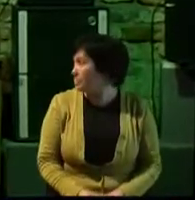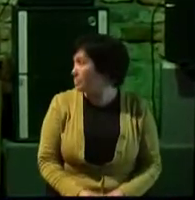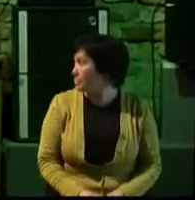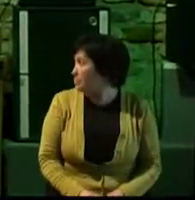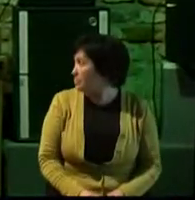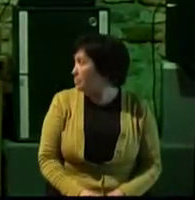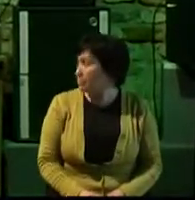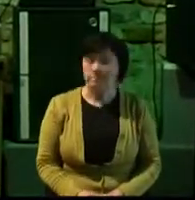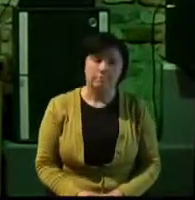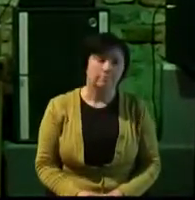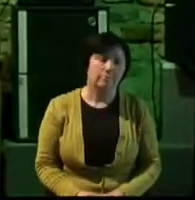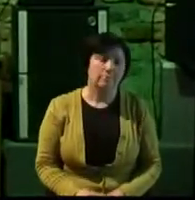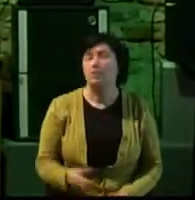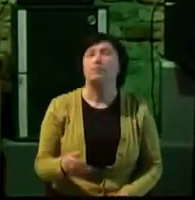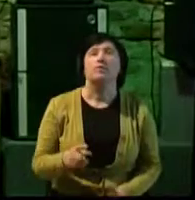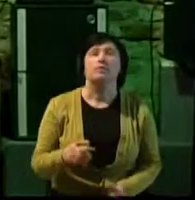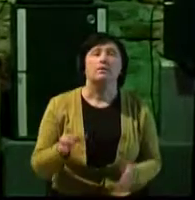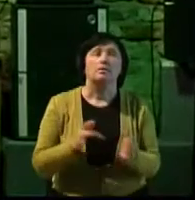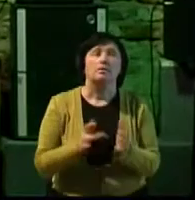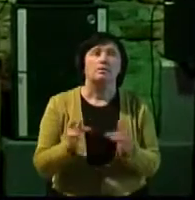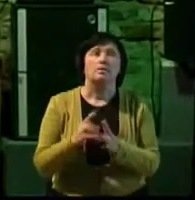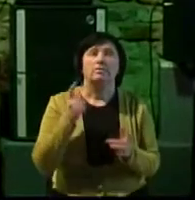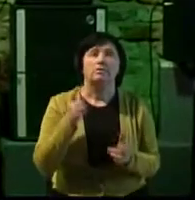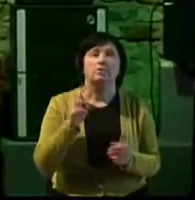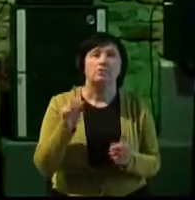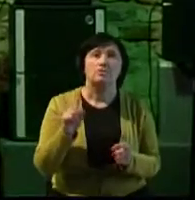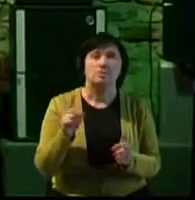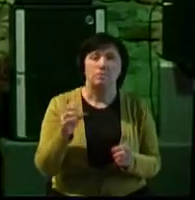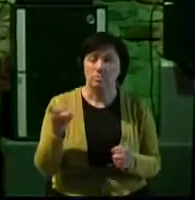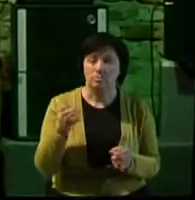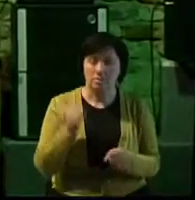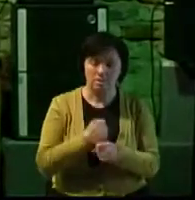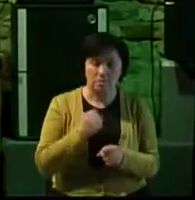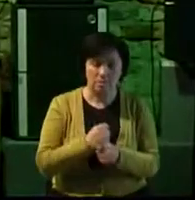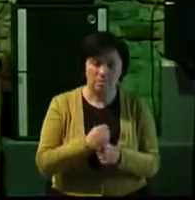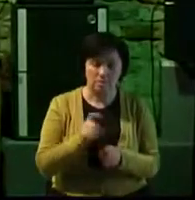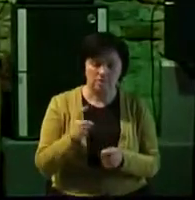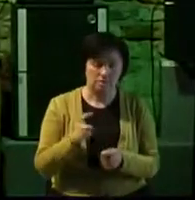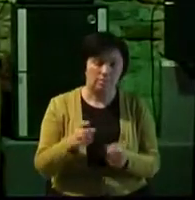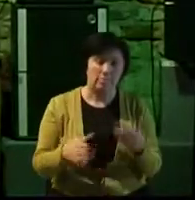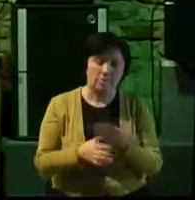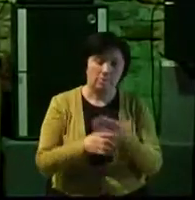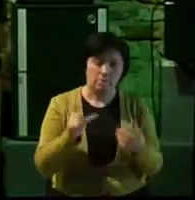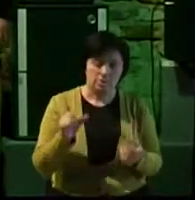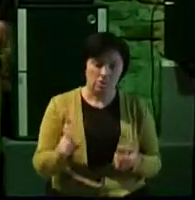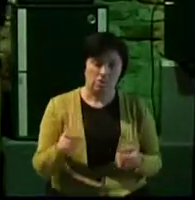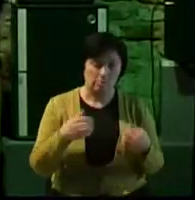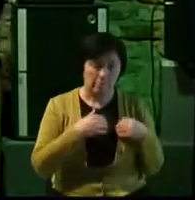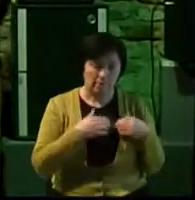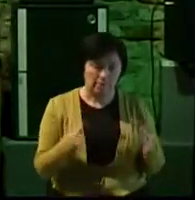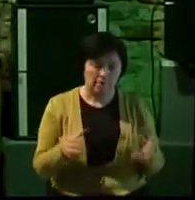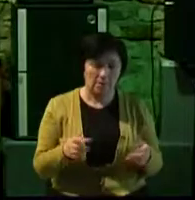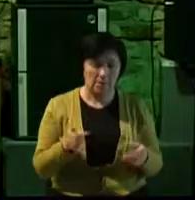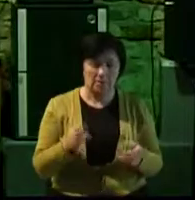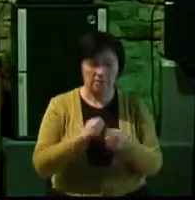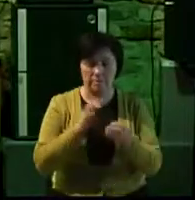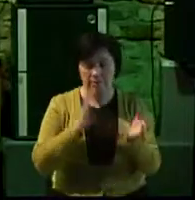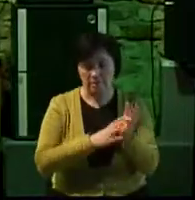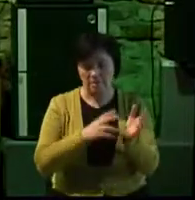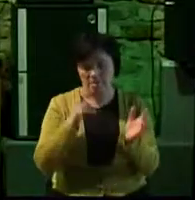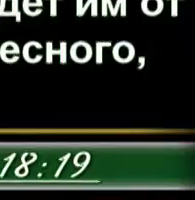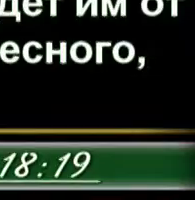каяться, тогда вы говорите в присутствии церкви, или если это большая церковь, может быть, какой-то район или группа верующих,